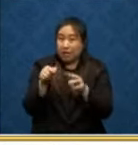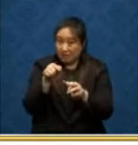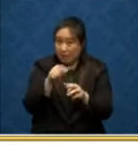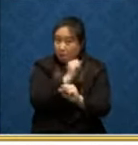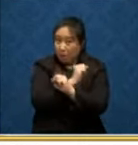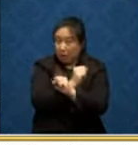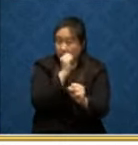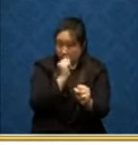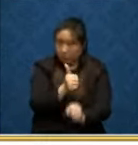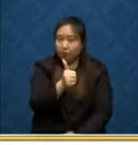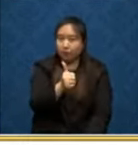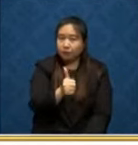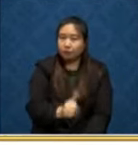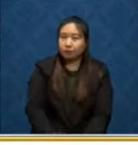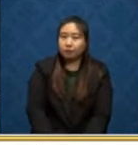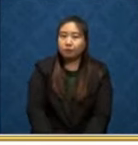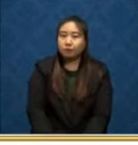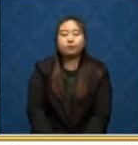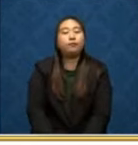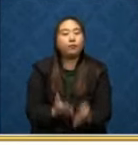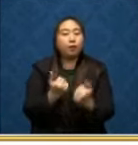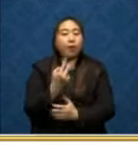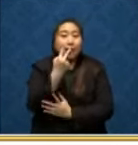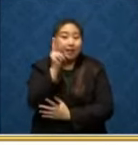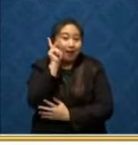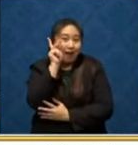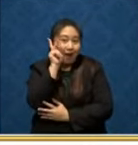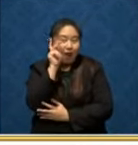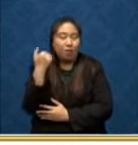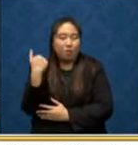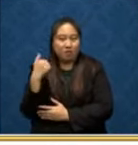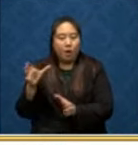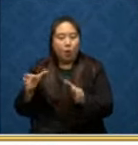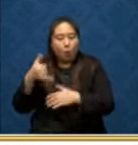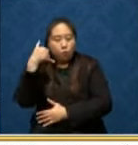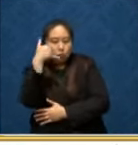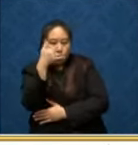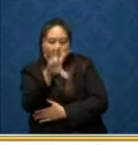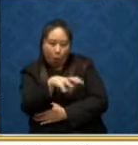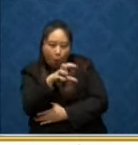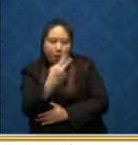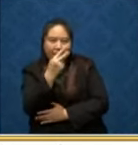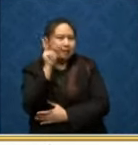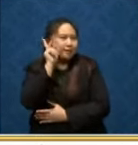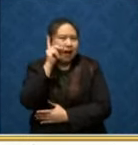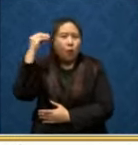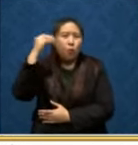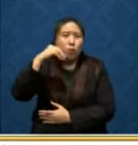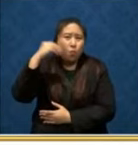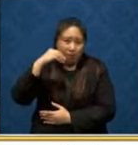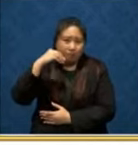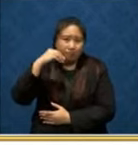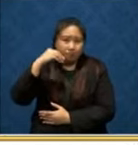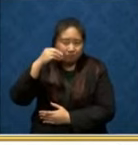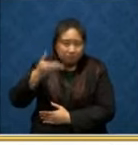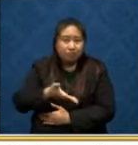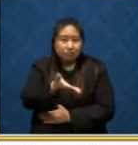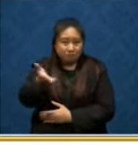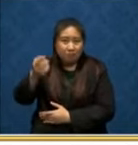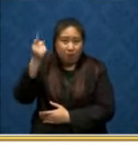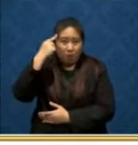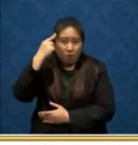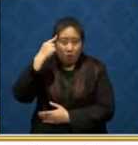ครับเราเห็นข่าวเหยื่อแก๊งคอลเซ็นเตอร์แทบทุกวันพวกเราก็คงจะทราบกันดีว่ามันได้ผล